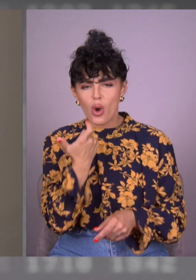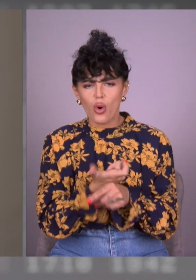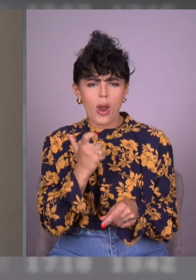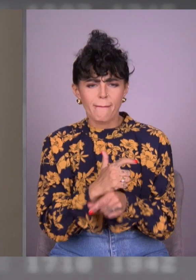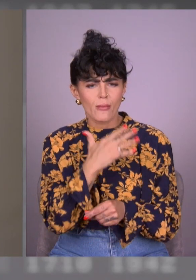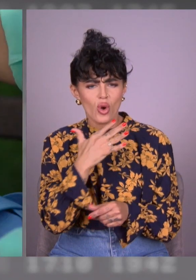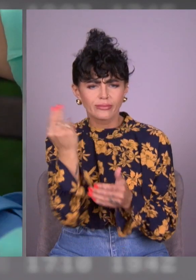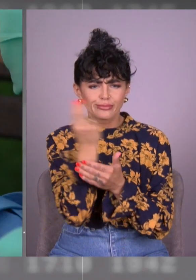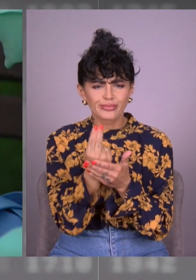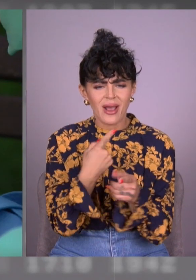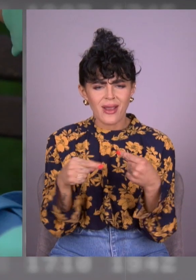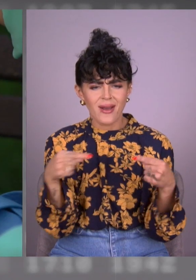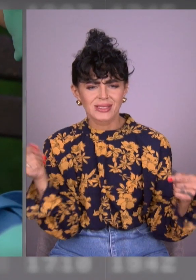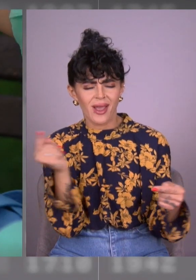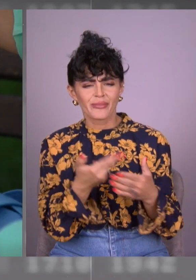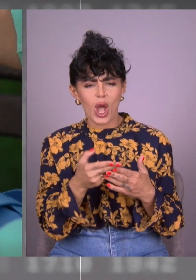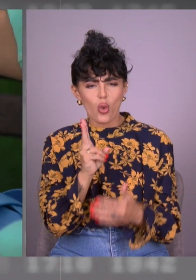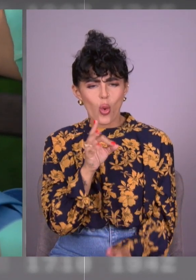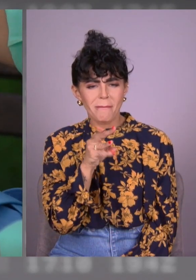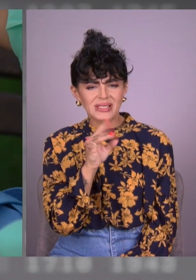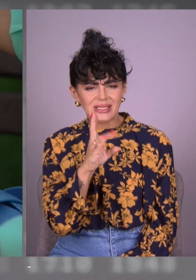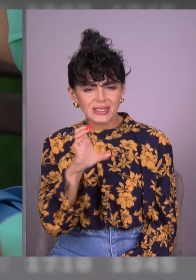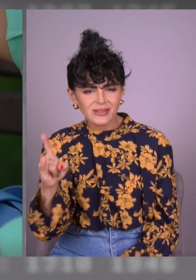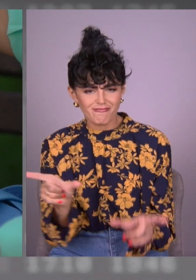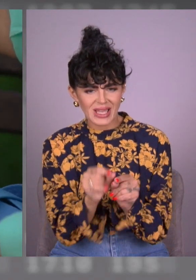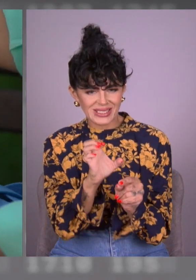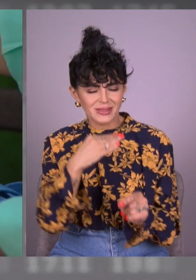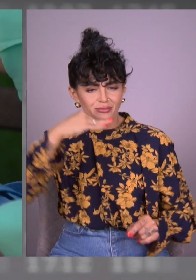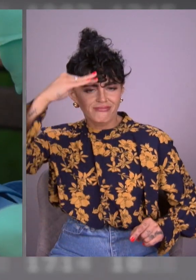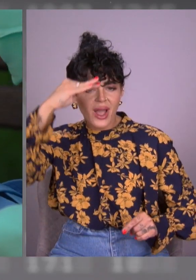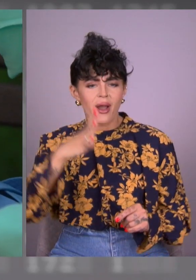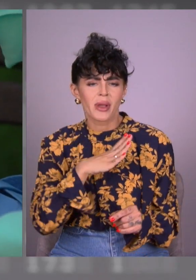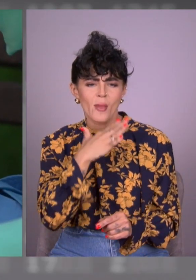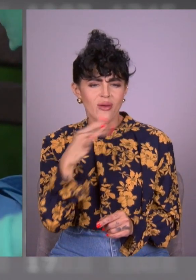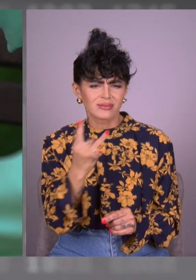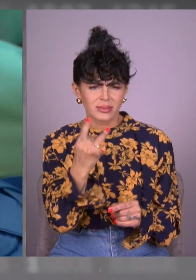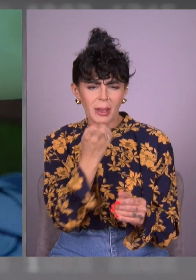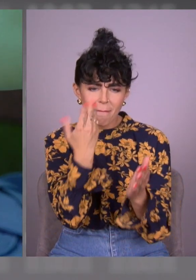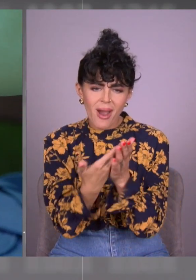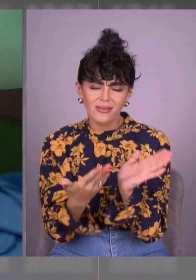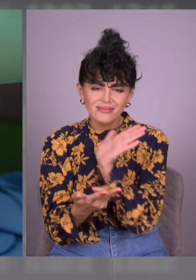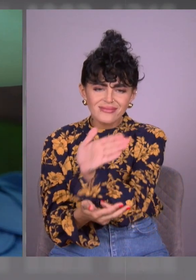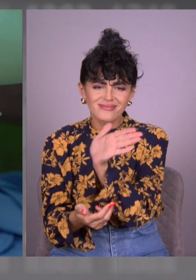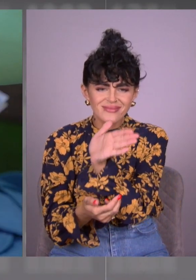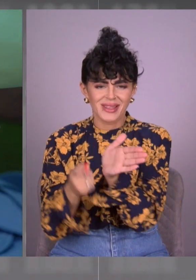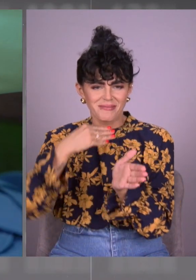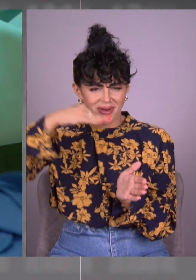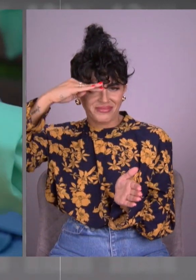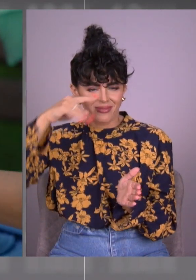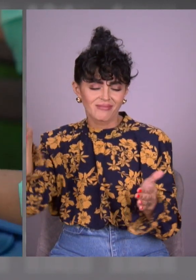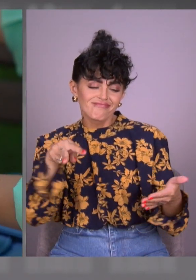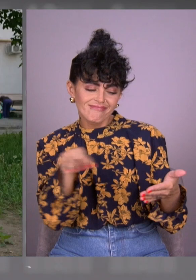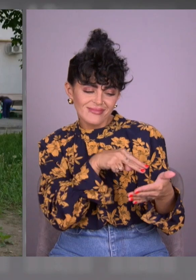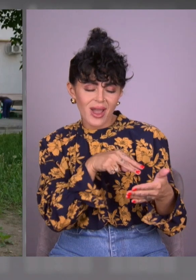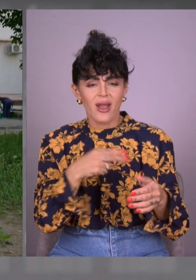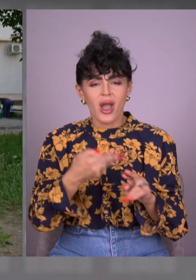малював коміксів з татом, бо сумував. Він неодноразово показував йому ці комікси. А який